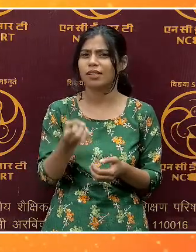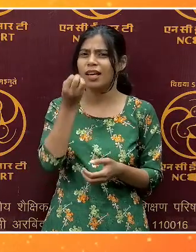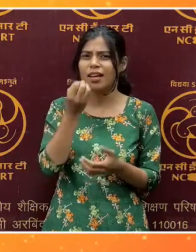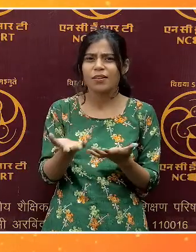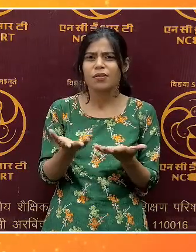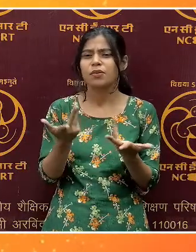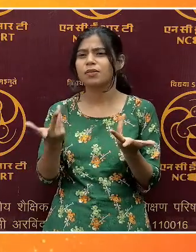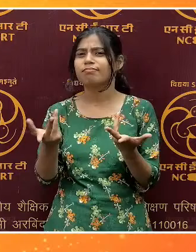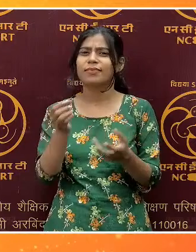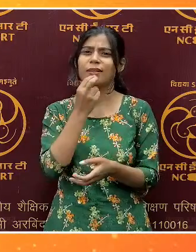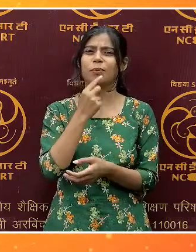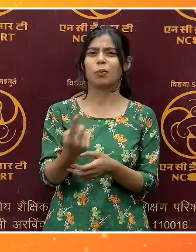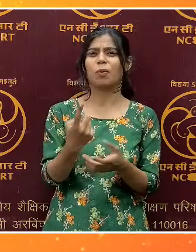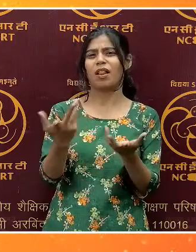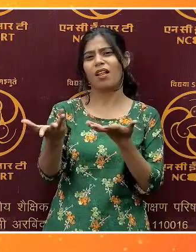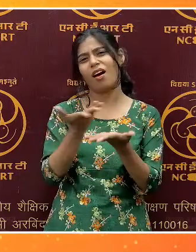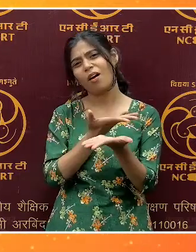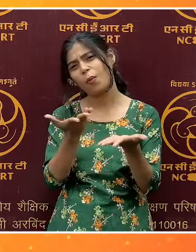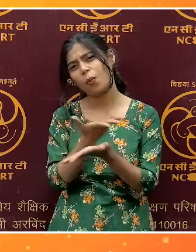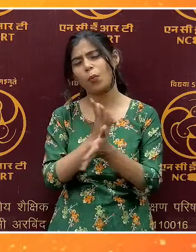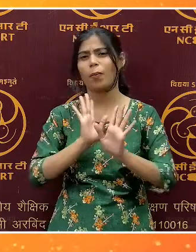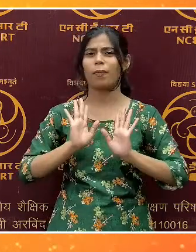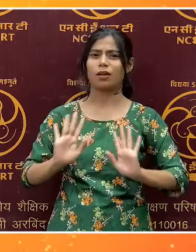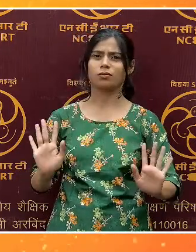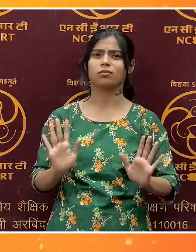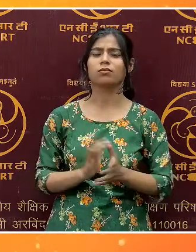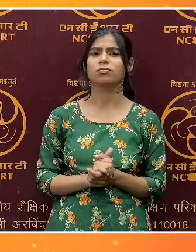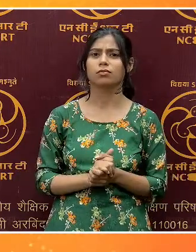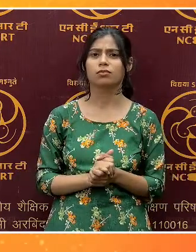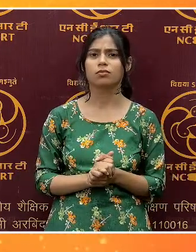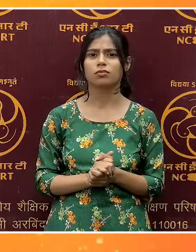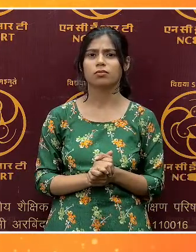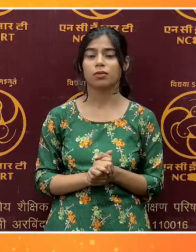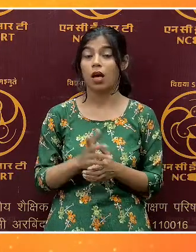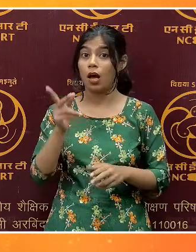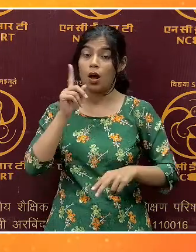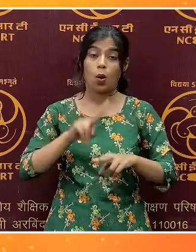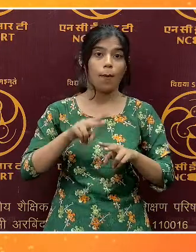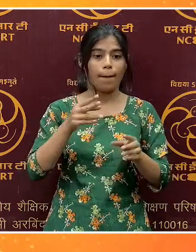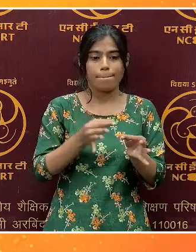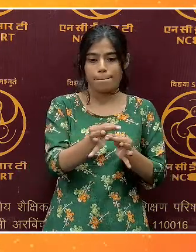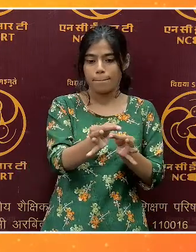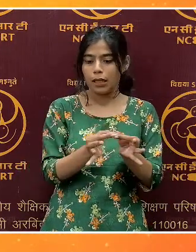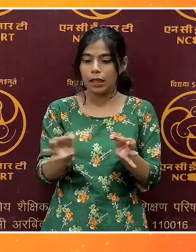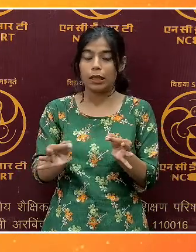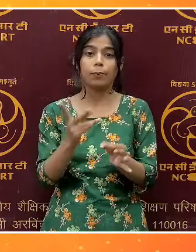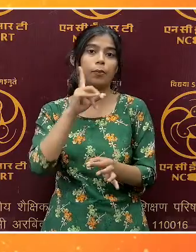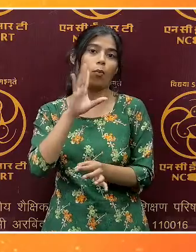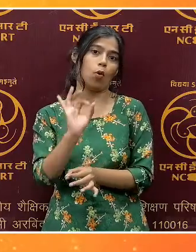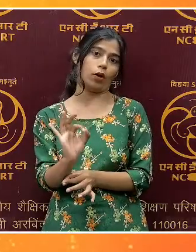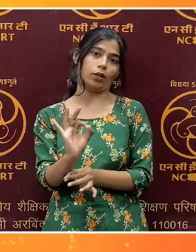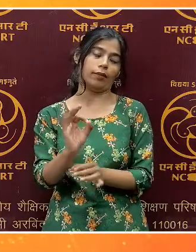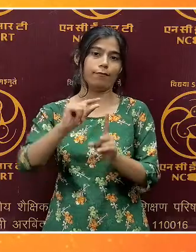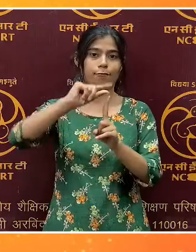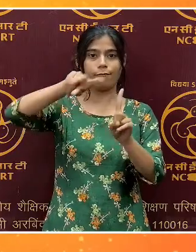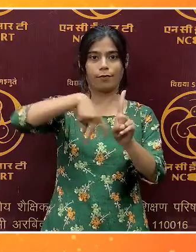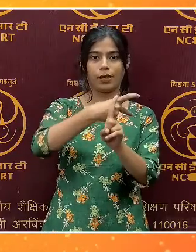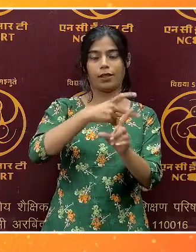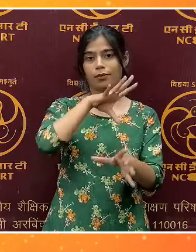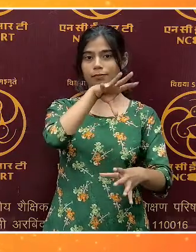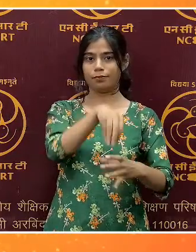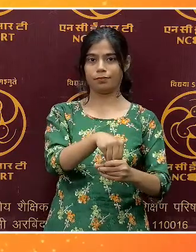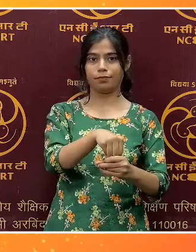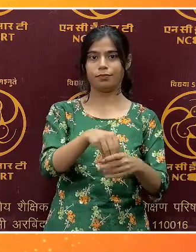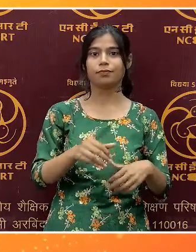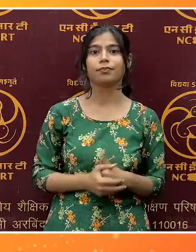partially talking about these things. Right. So measurement is extremely important in physics. जी. So all quantities which